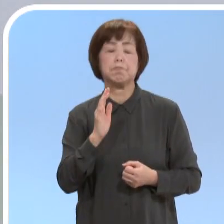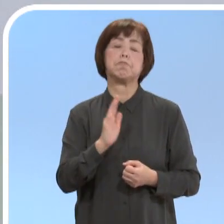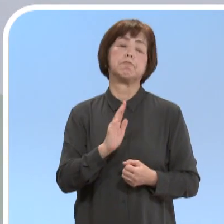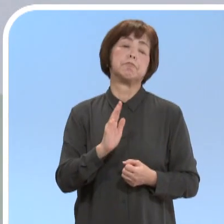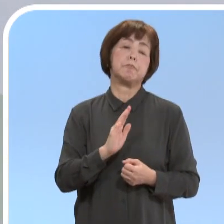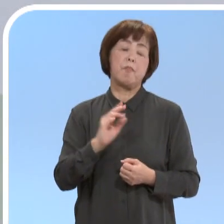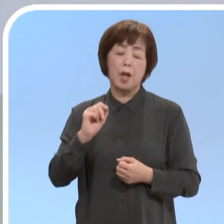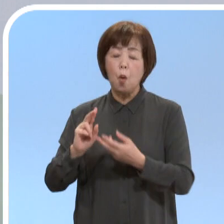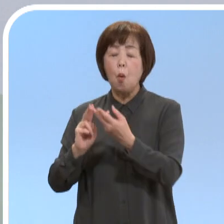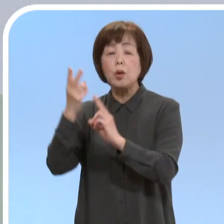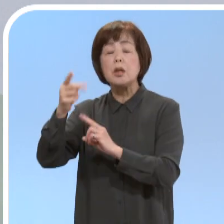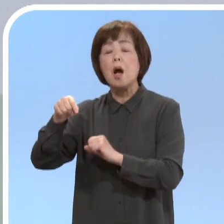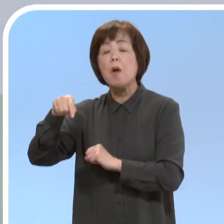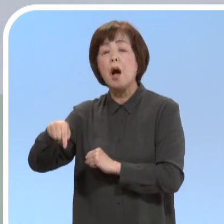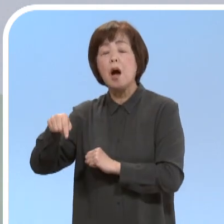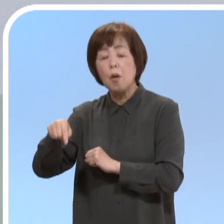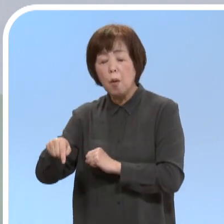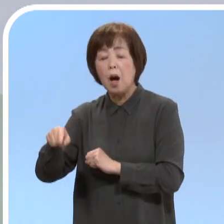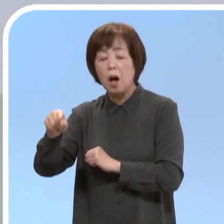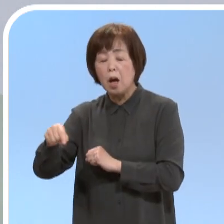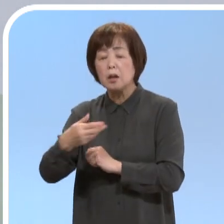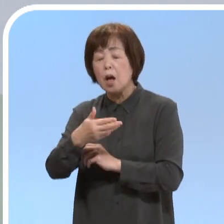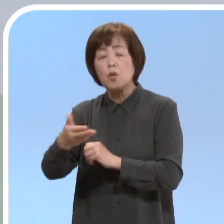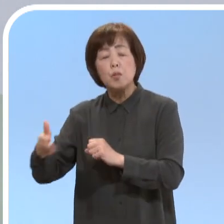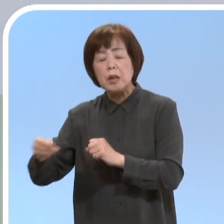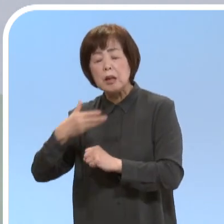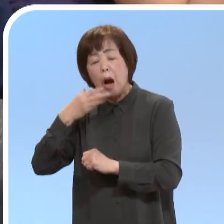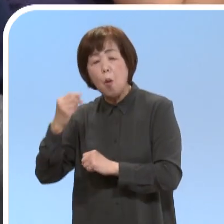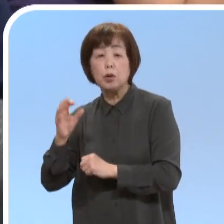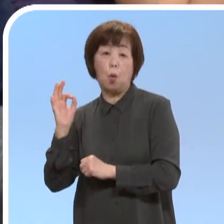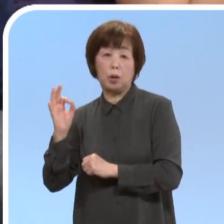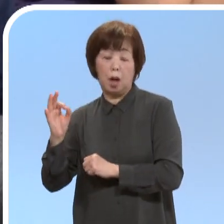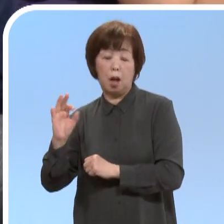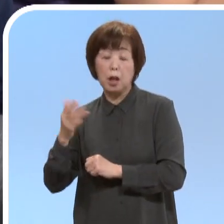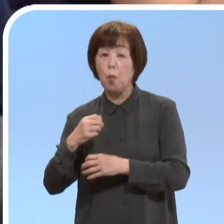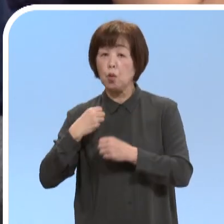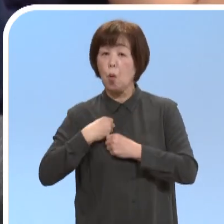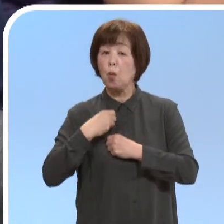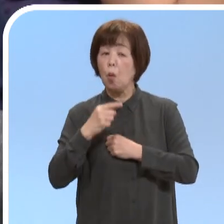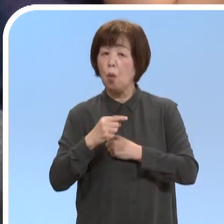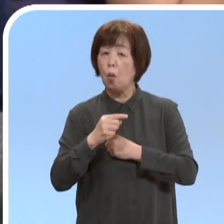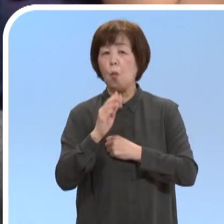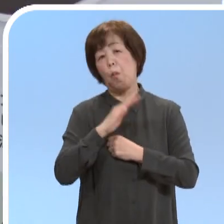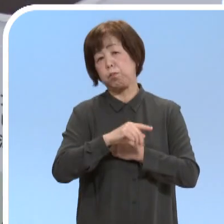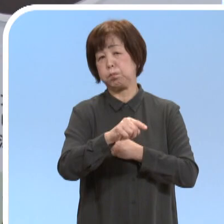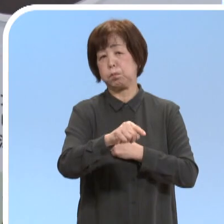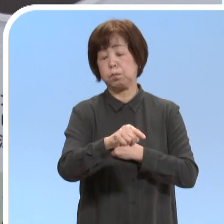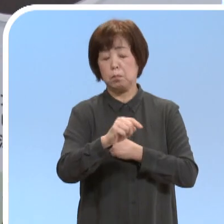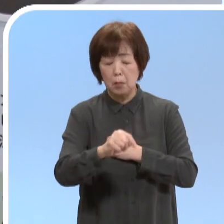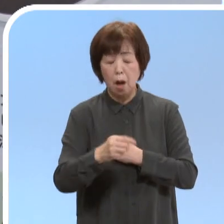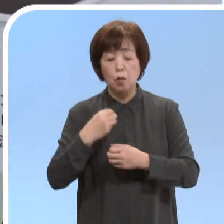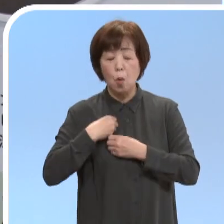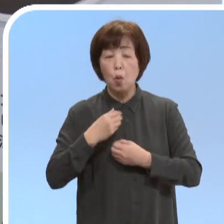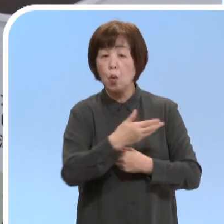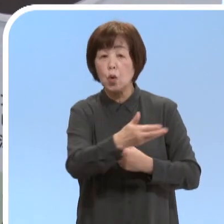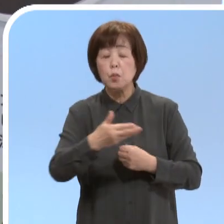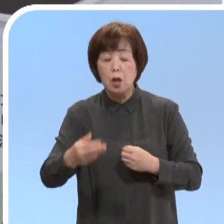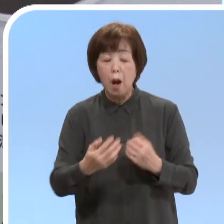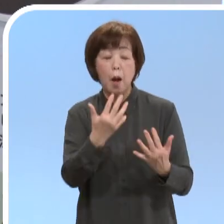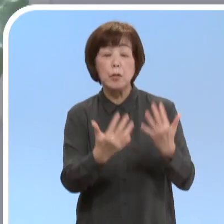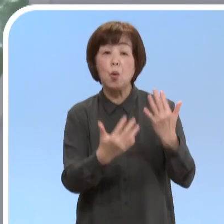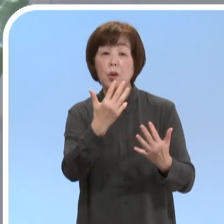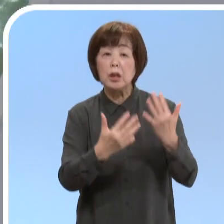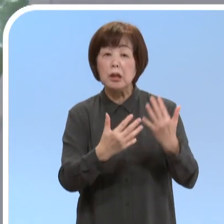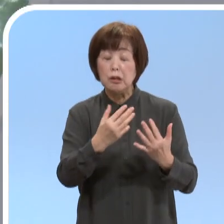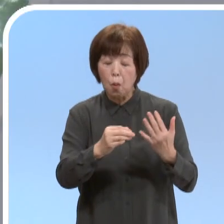それはねやっぱりね沖縄とかねああいう海をイメージしてるそんな水用も高いわけじゃないんでこういった緑